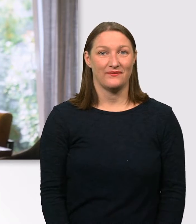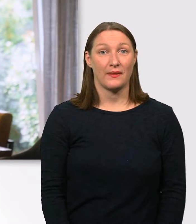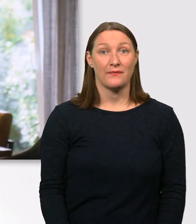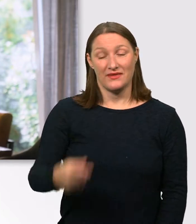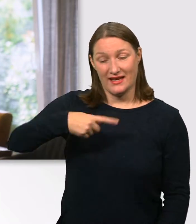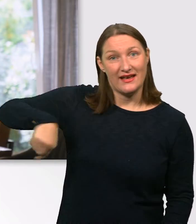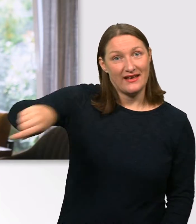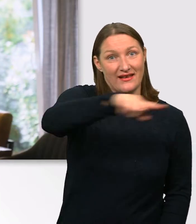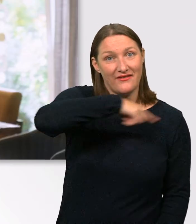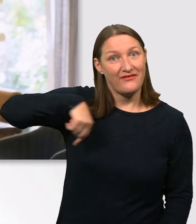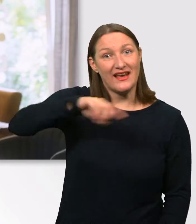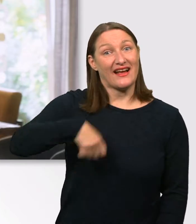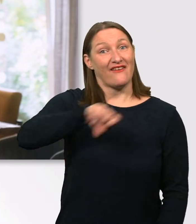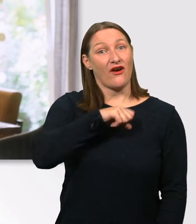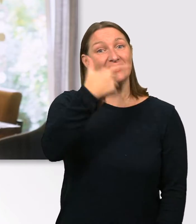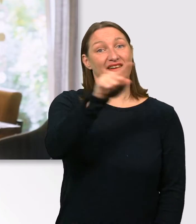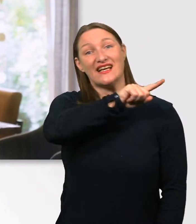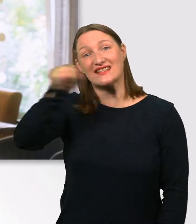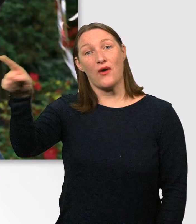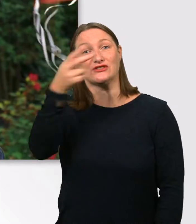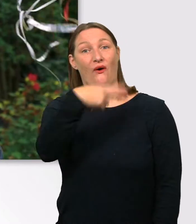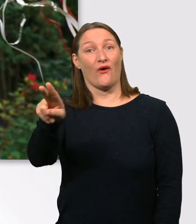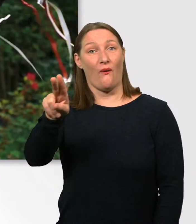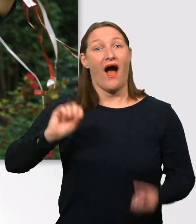wir haben 20.000 Euro gewonnen. Bei der Aktion Mensch!